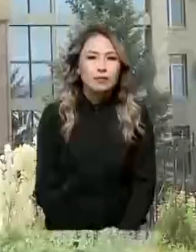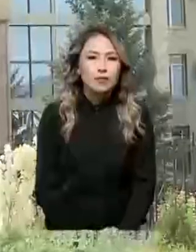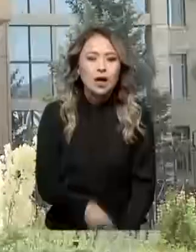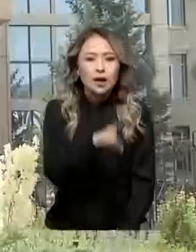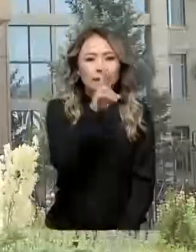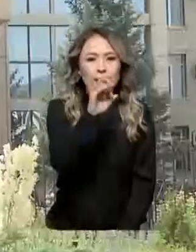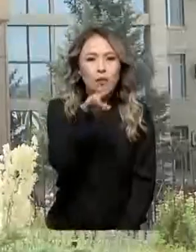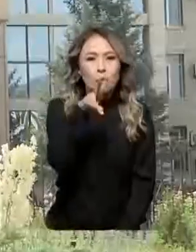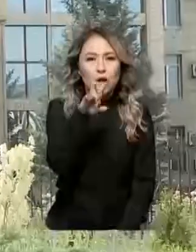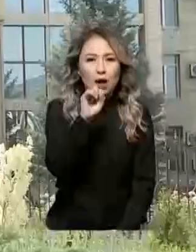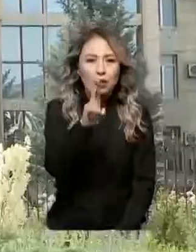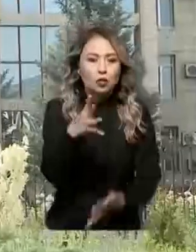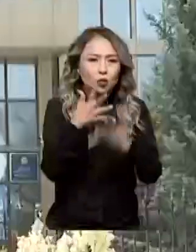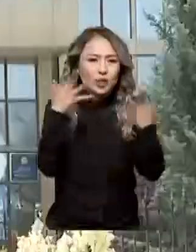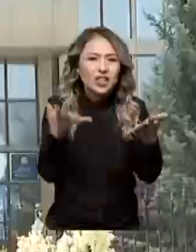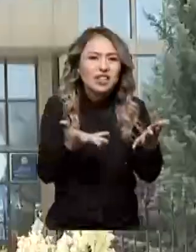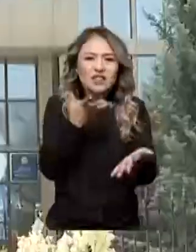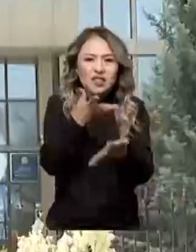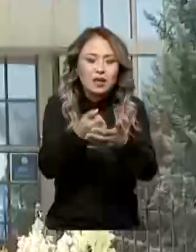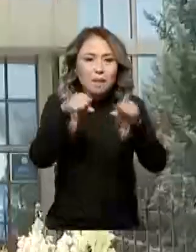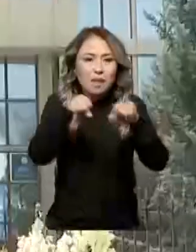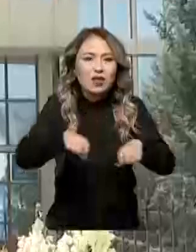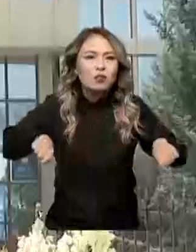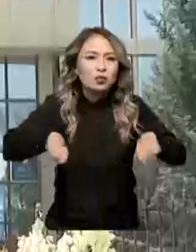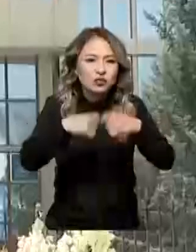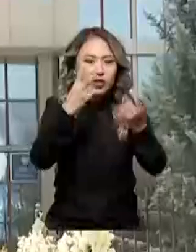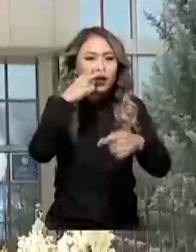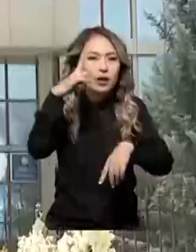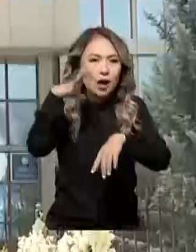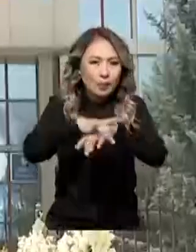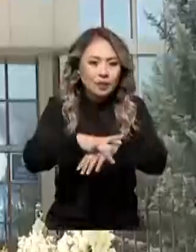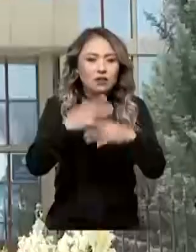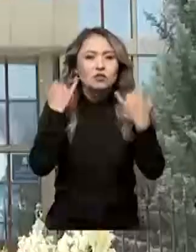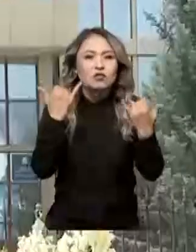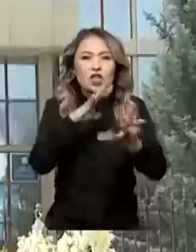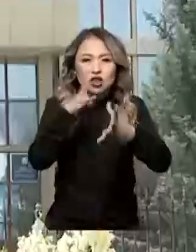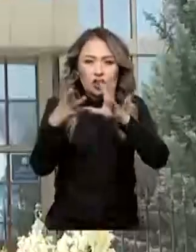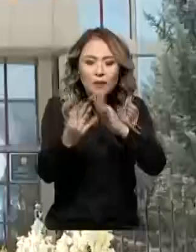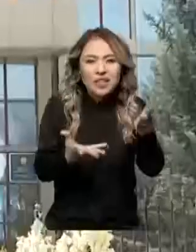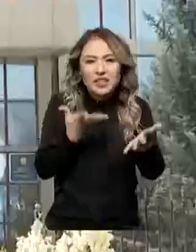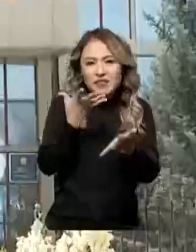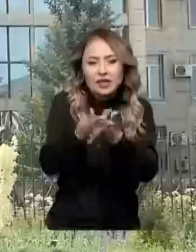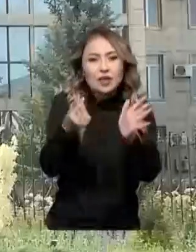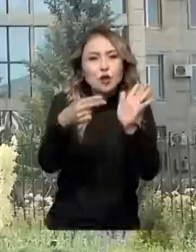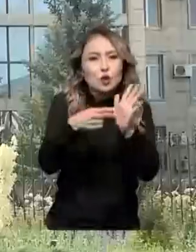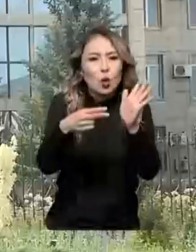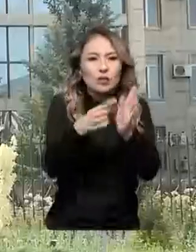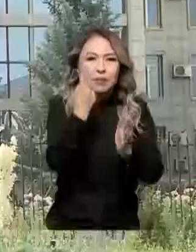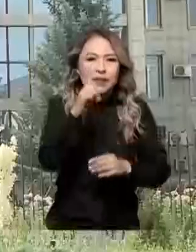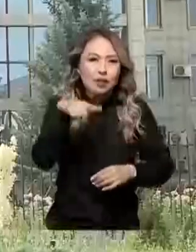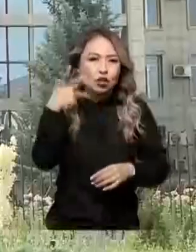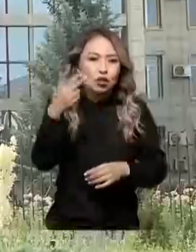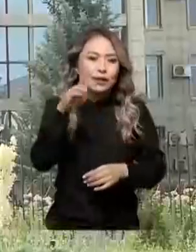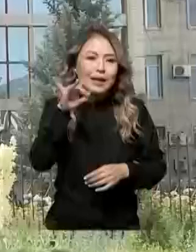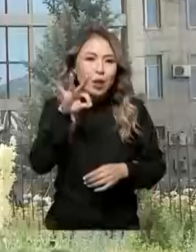Кербұлақ ауданында үлкен инвестордың құқықтарының бұзылғандығы анықталды. Жалпы инвестиция сомасы 1,3 триллион